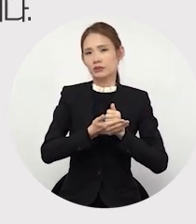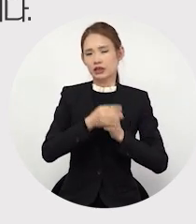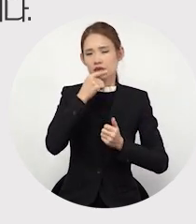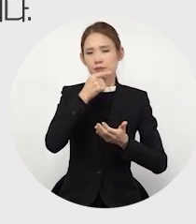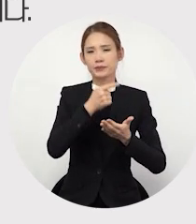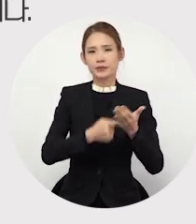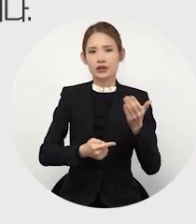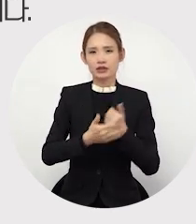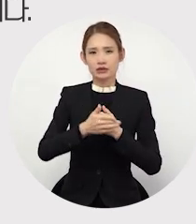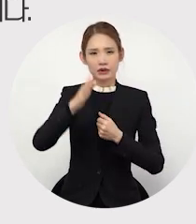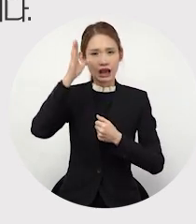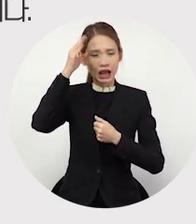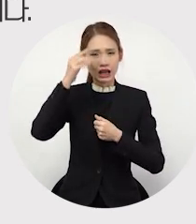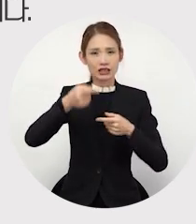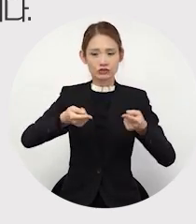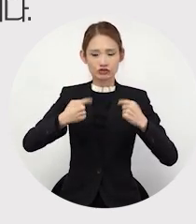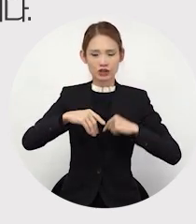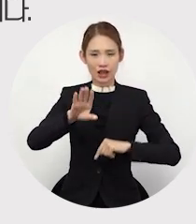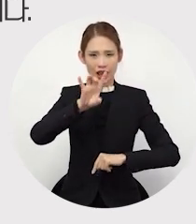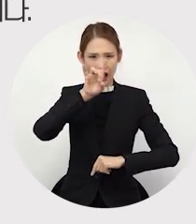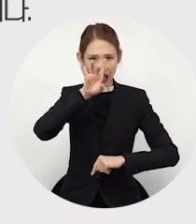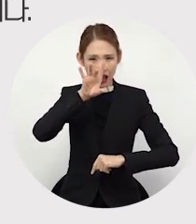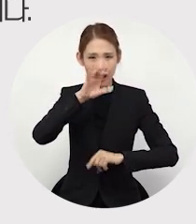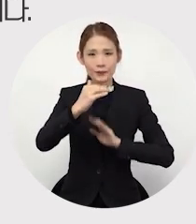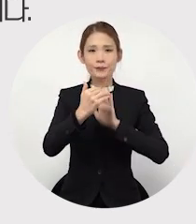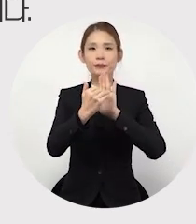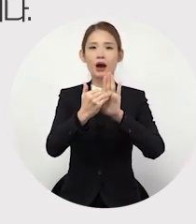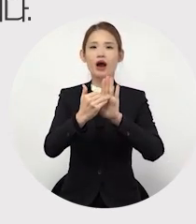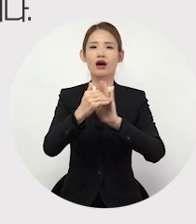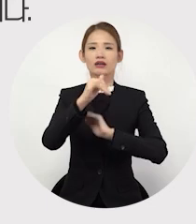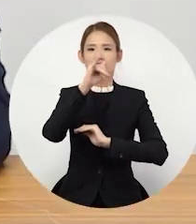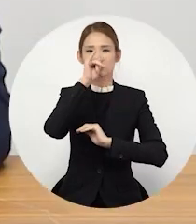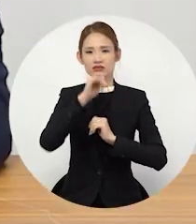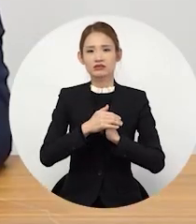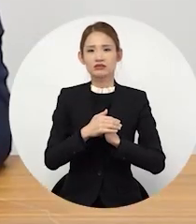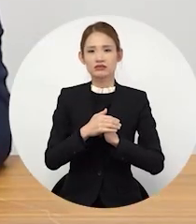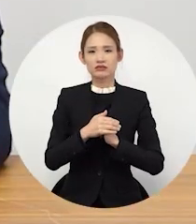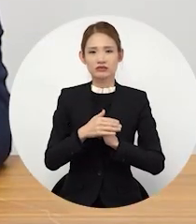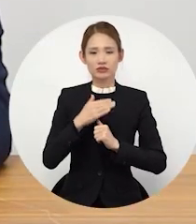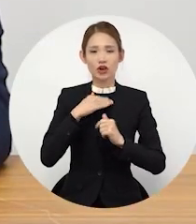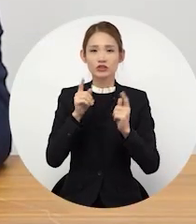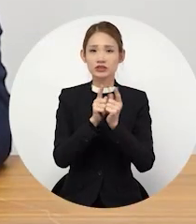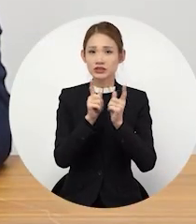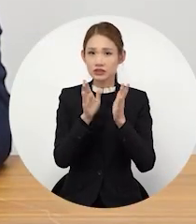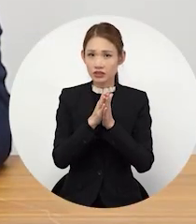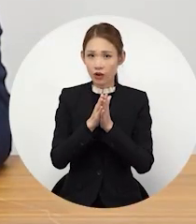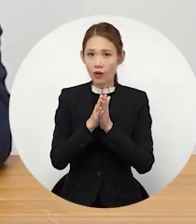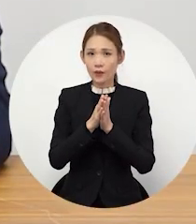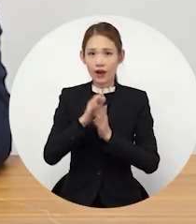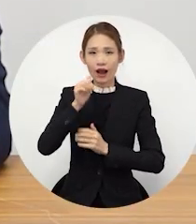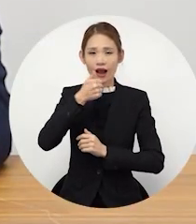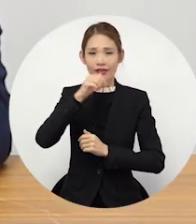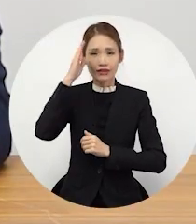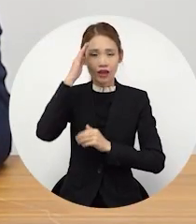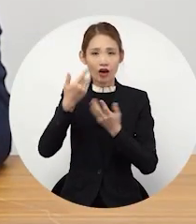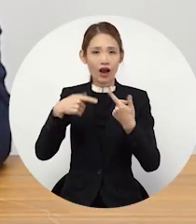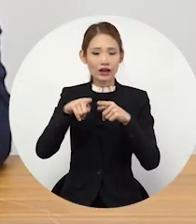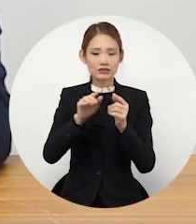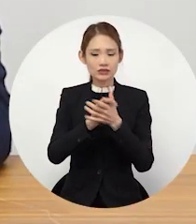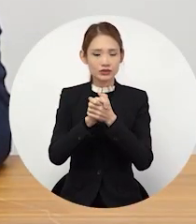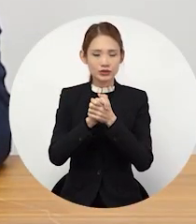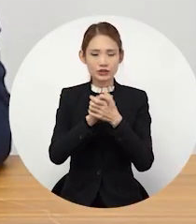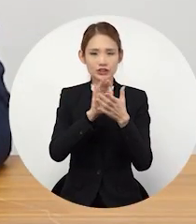될 것 같아서 강아지는 애견은 출입이 안 된다. 이렇게 막는 경우들이 약간 많아요. 순화해서 이야기했지만 저는 실제로 안내견